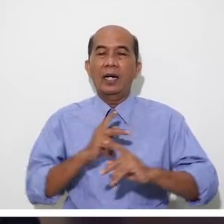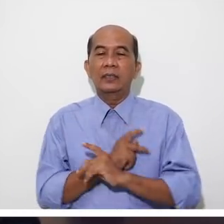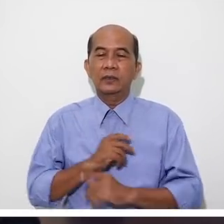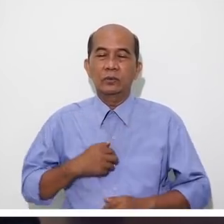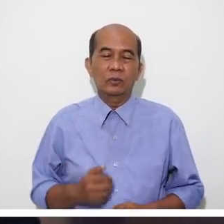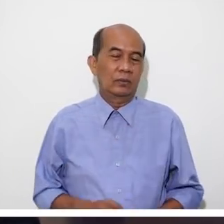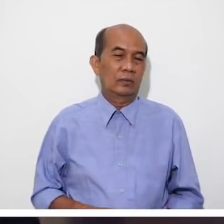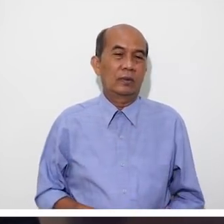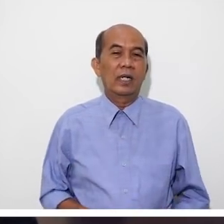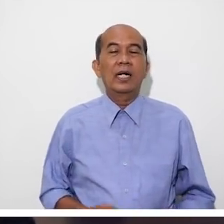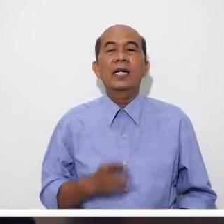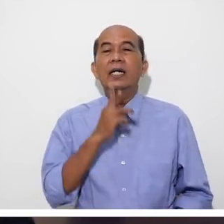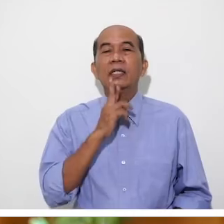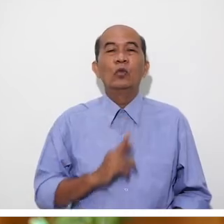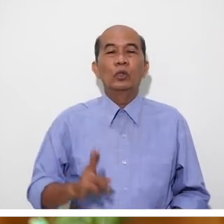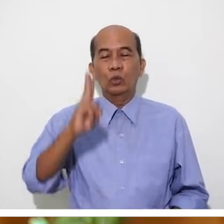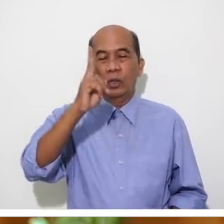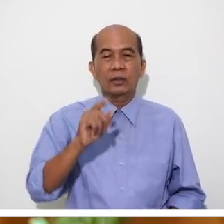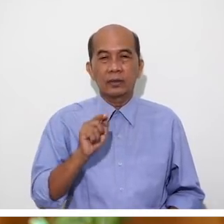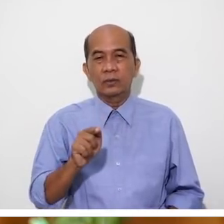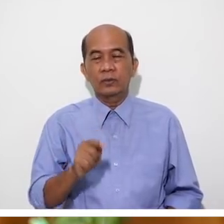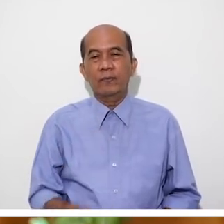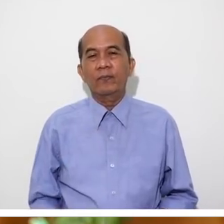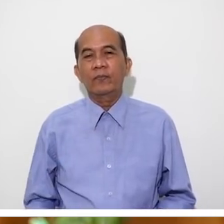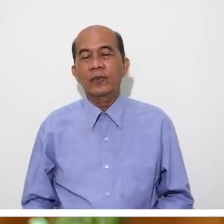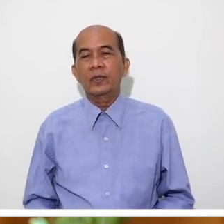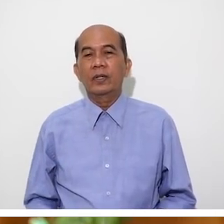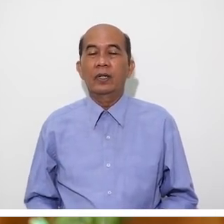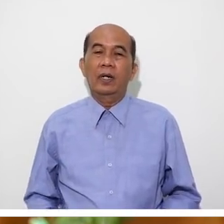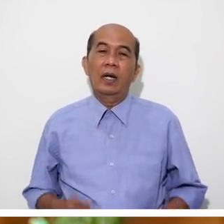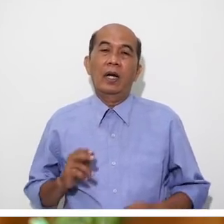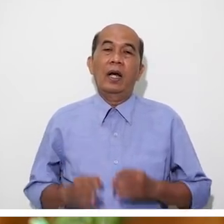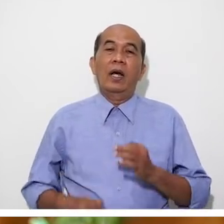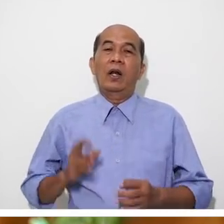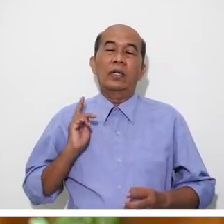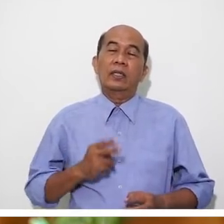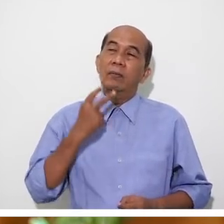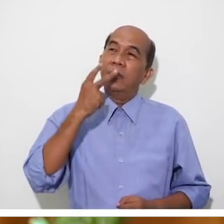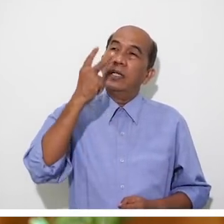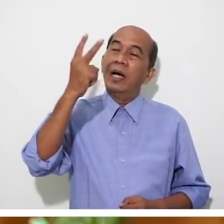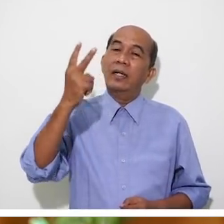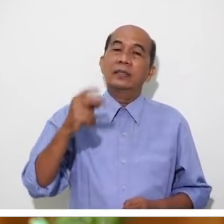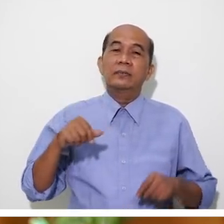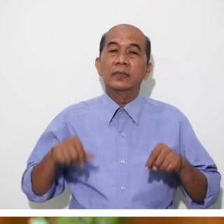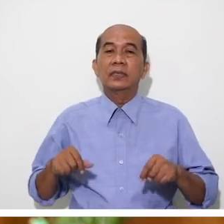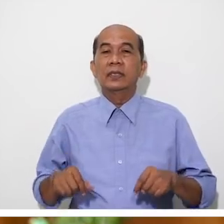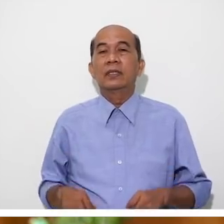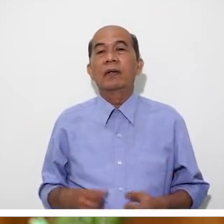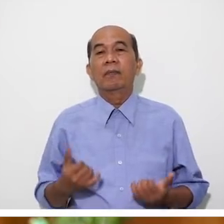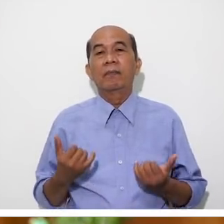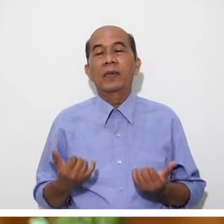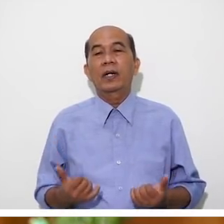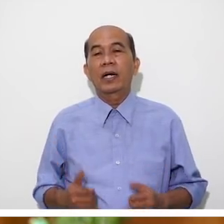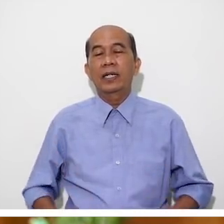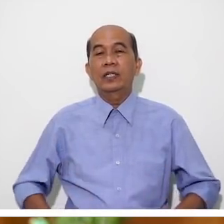Tuhan. Saudara, ketika kita mulai melihat hal-hal yang seperti ini, maka hidup saudara